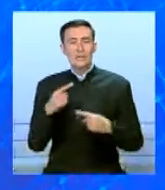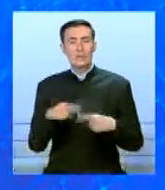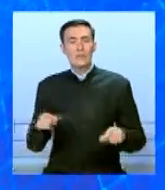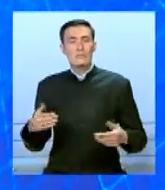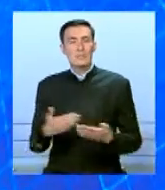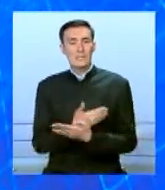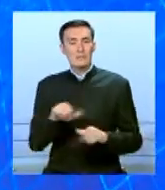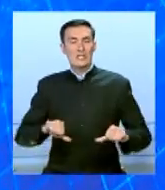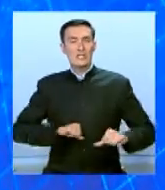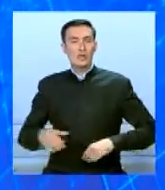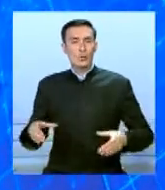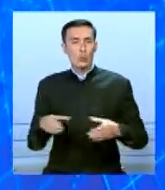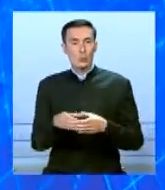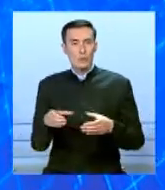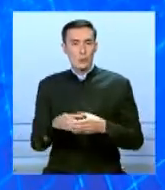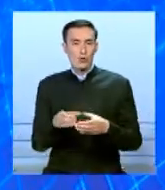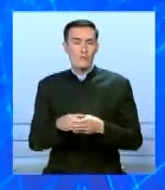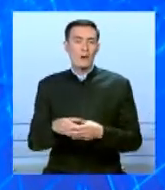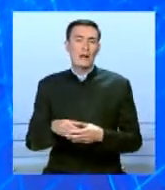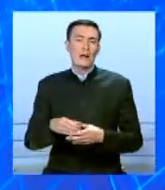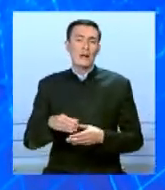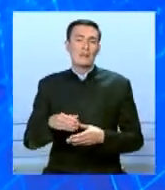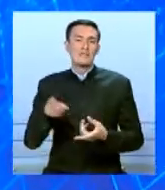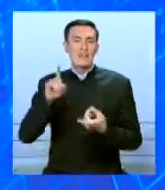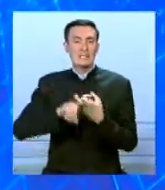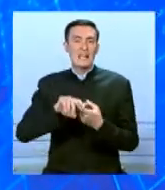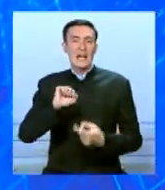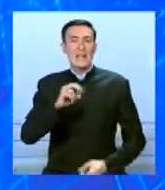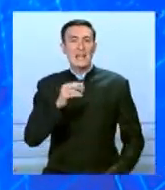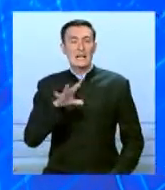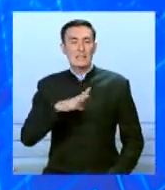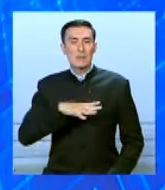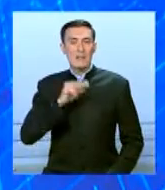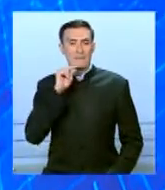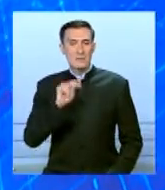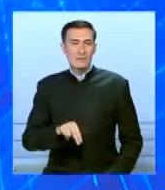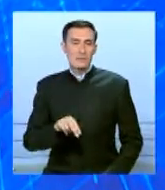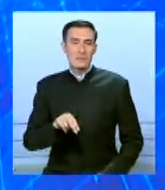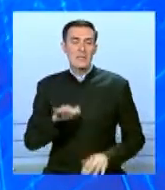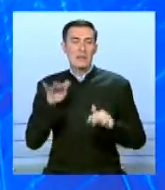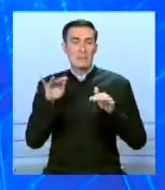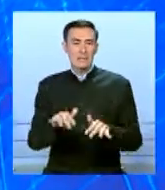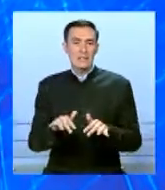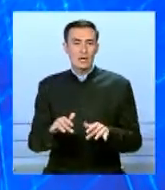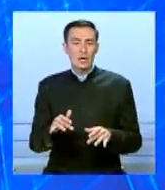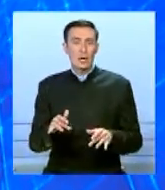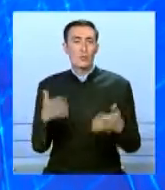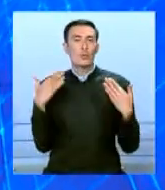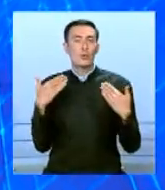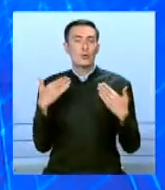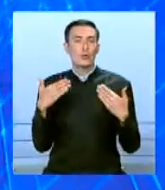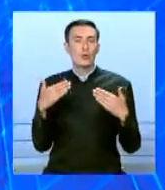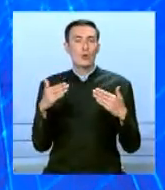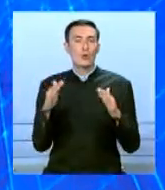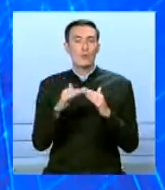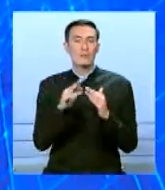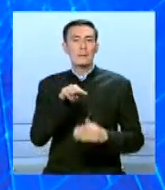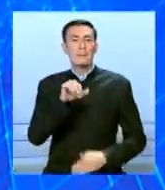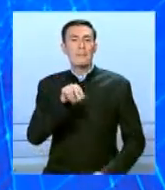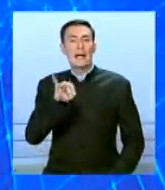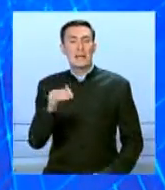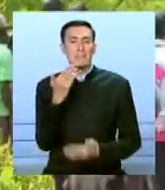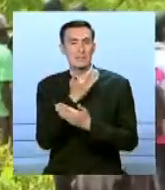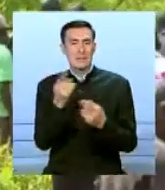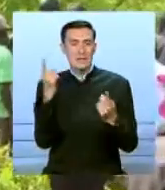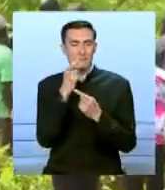темам. Террористическая группировка «Джамаат Нусрат-ул-Ислам», связанная с Аль-Каидой, взяла на себя ответственность за нападение на курортный комплекс в Мали. По